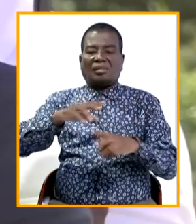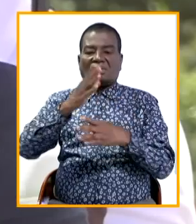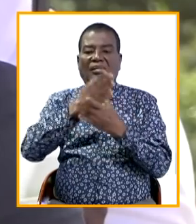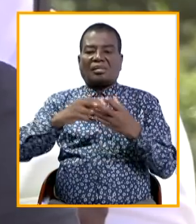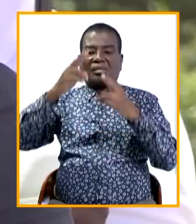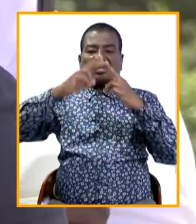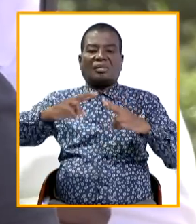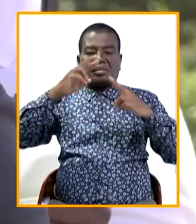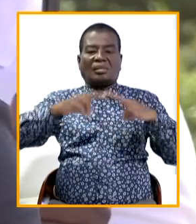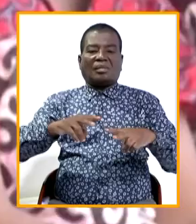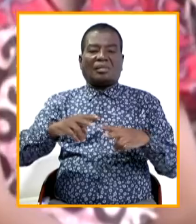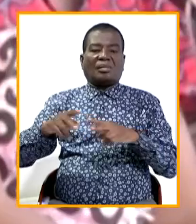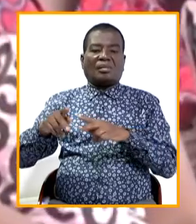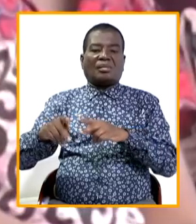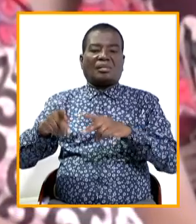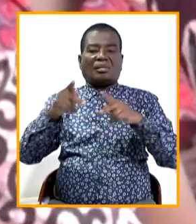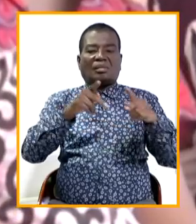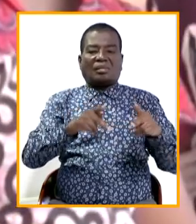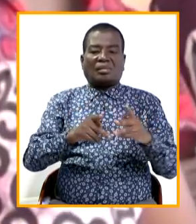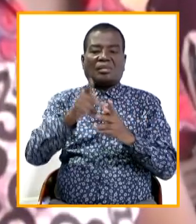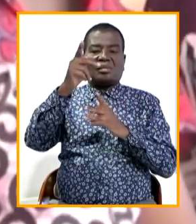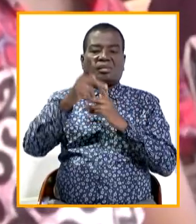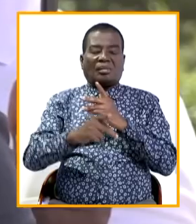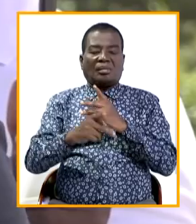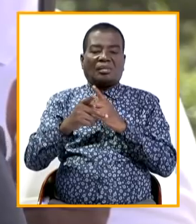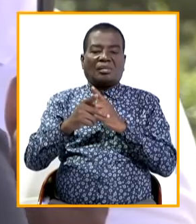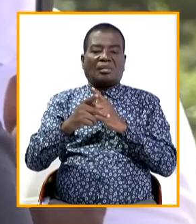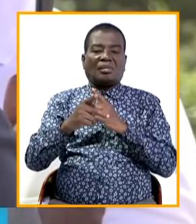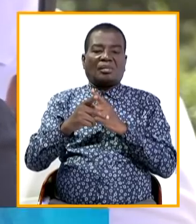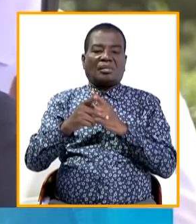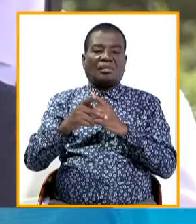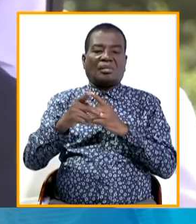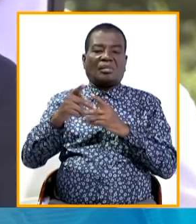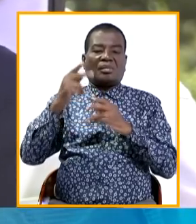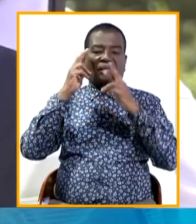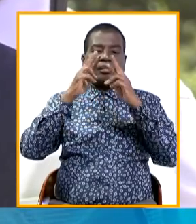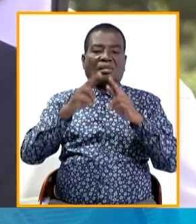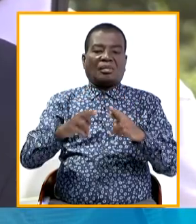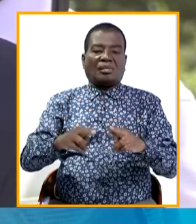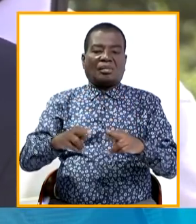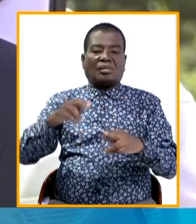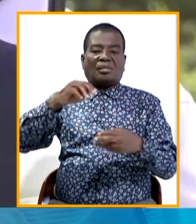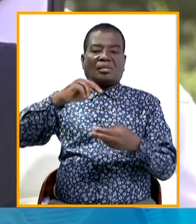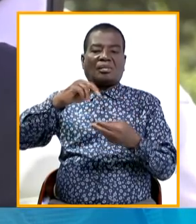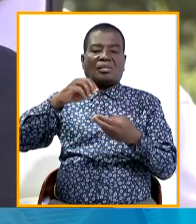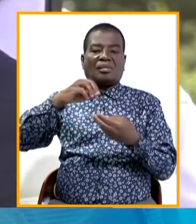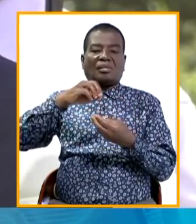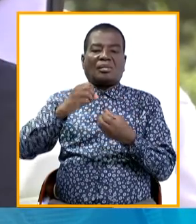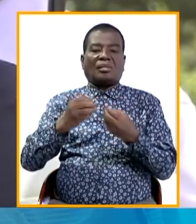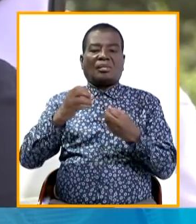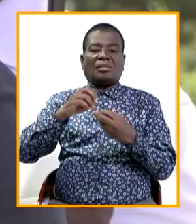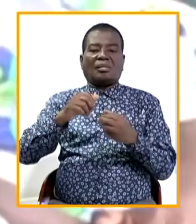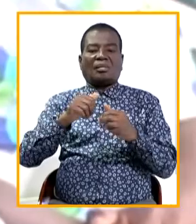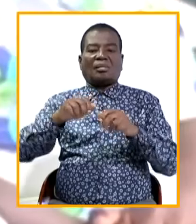villages. Ce nouveau programme baptisé Programme d'entretien routier 2023-2025 prévoit, en réponse aux nombreuses dégradations relevées